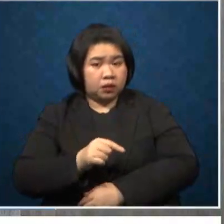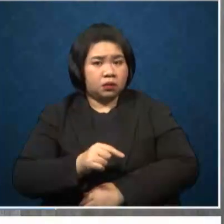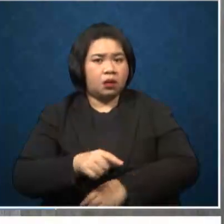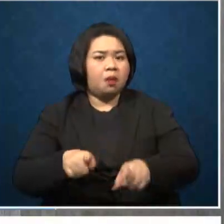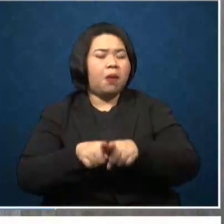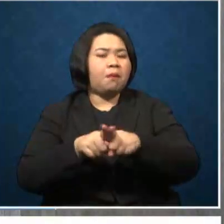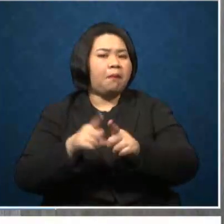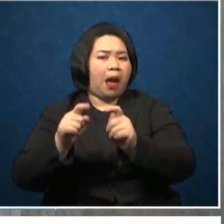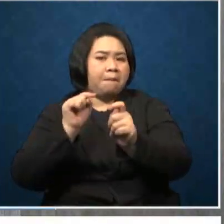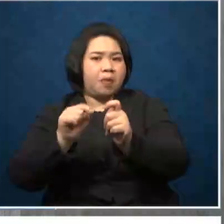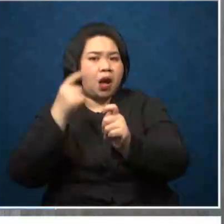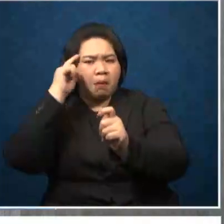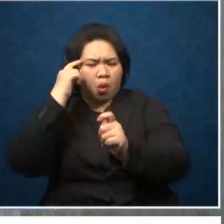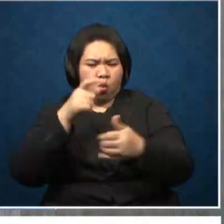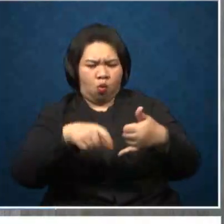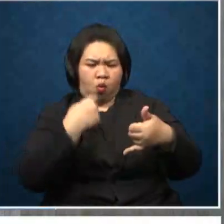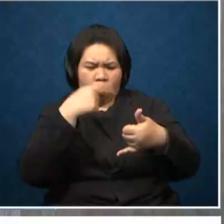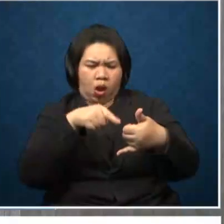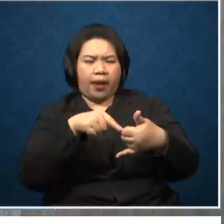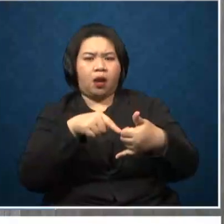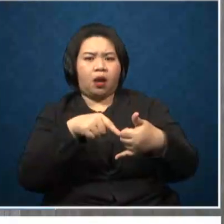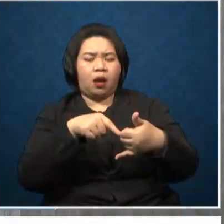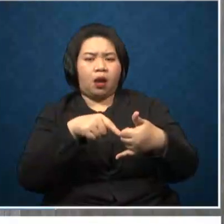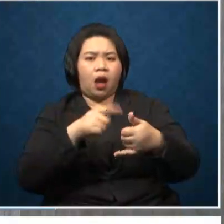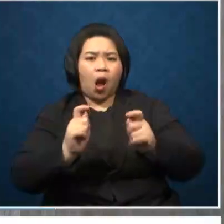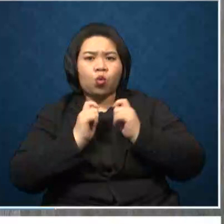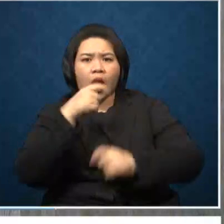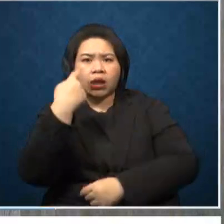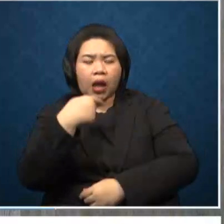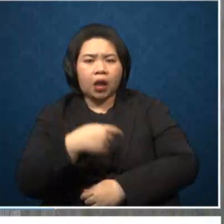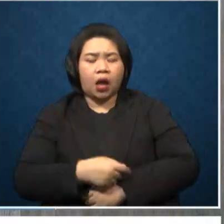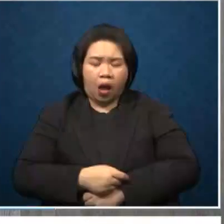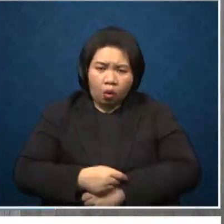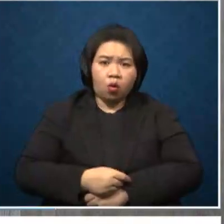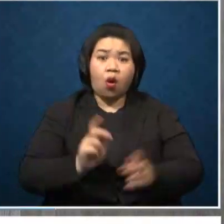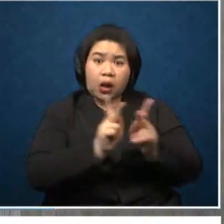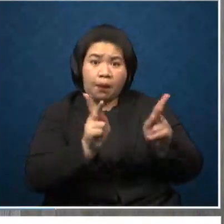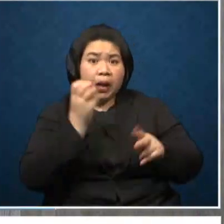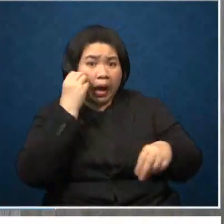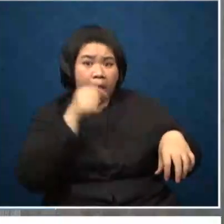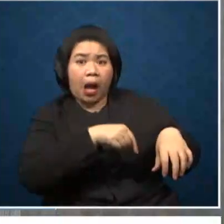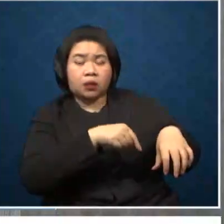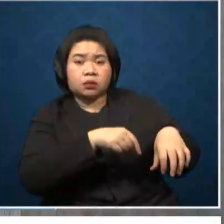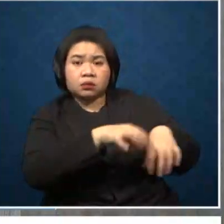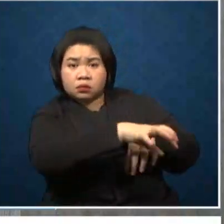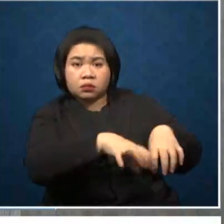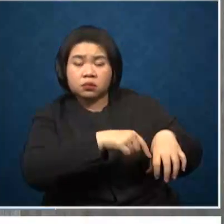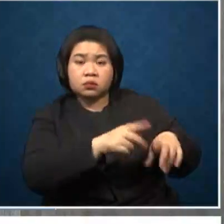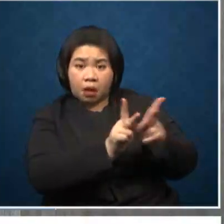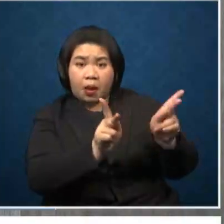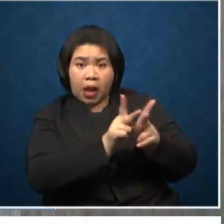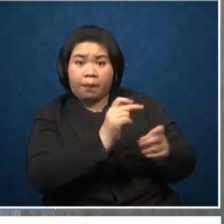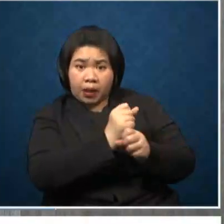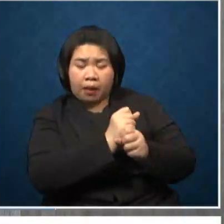อำเภอแล้วเนี่ยนะให้เข้าไปแล้วไปใช้คณะกรรมการหมู่บ้านนั่นแหละเป็นตัวปฏิบัติ